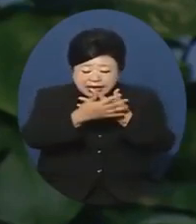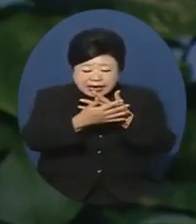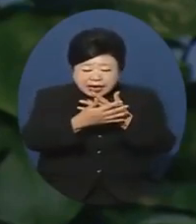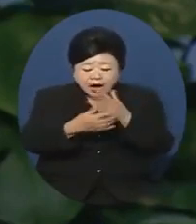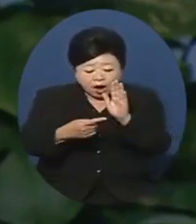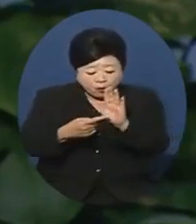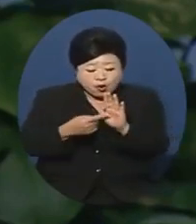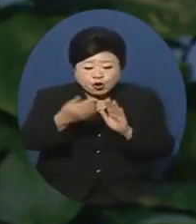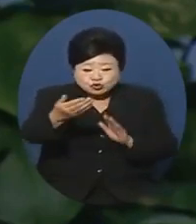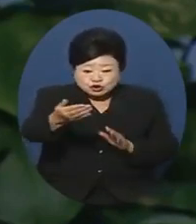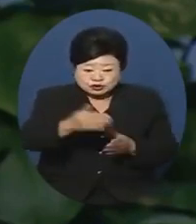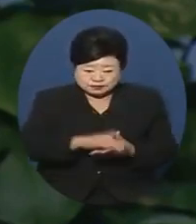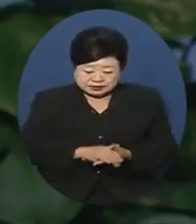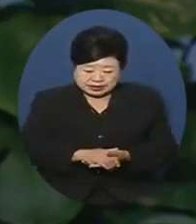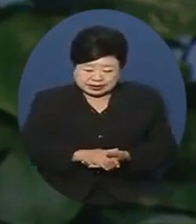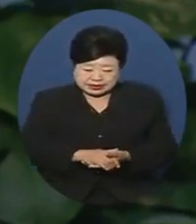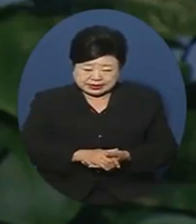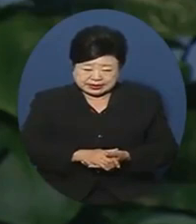환상을 보여준 것입니다.